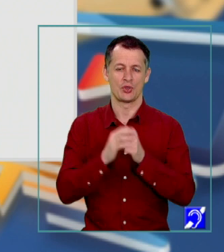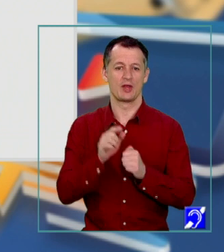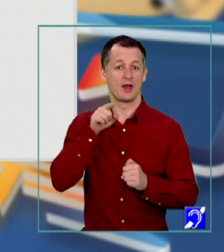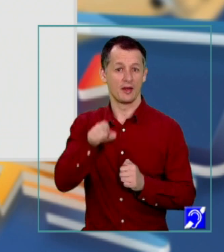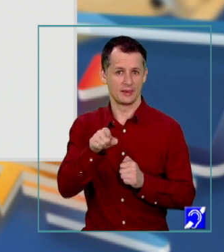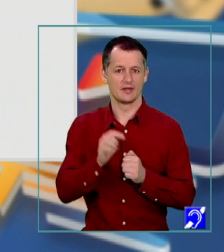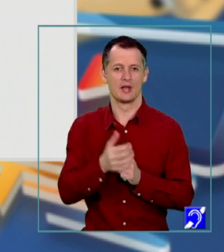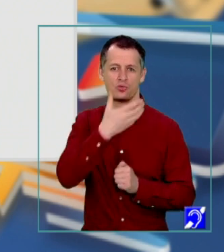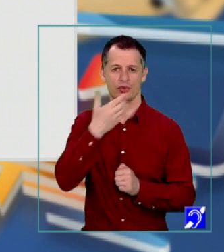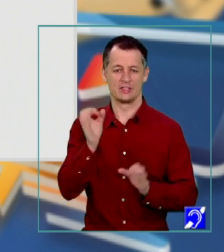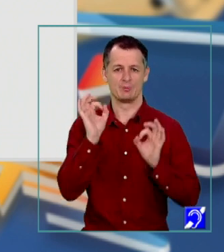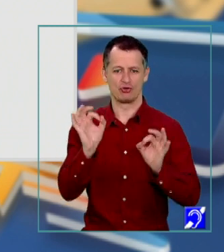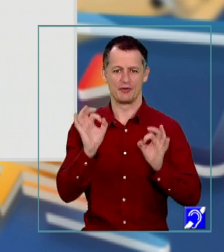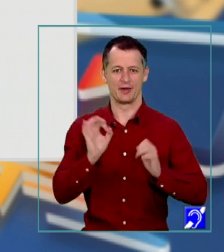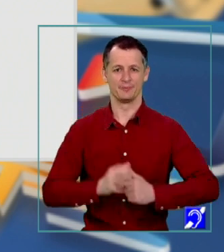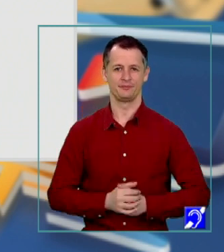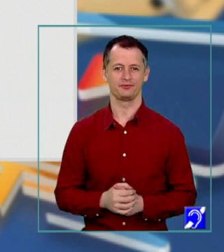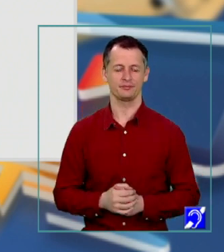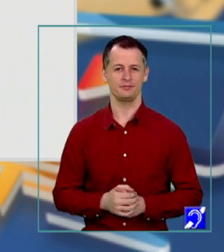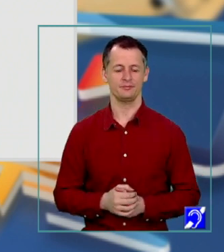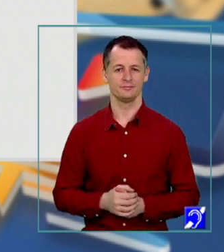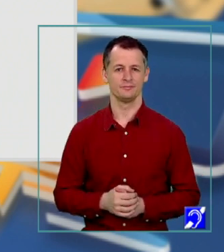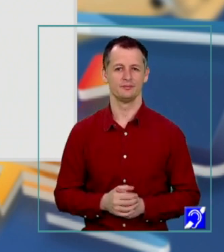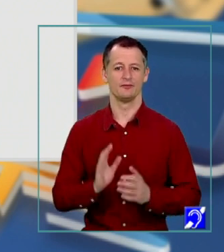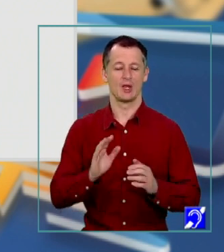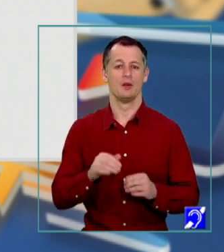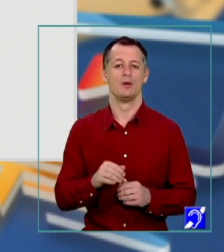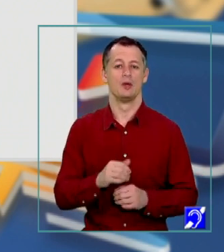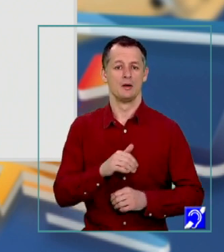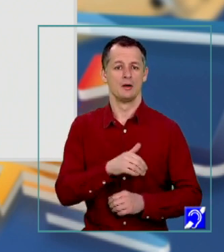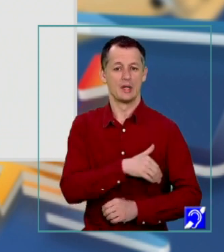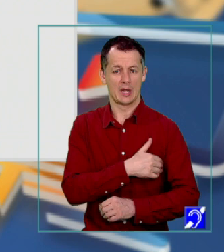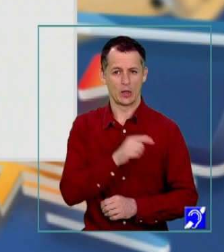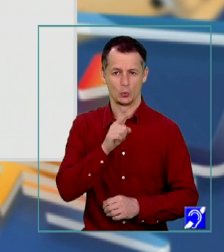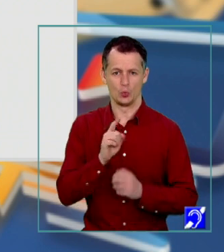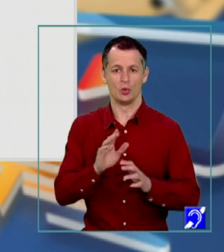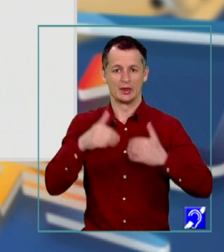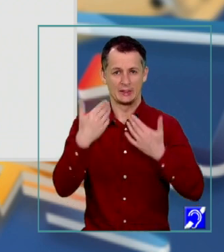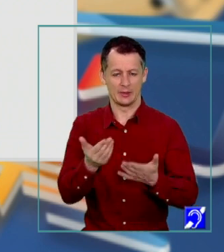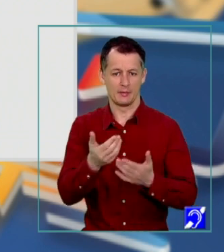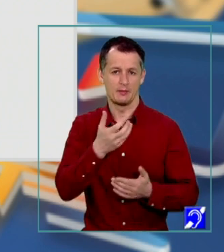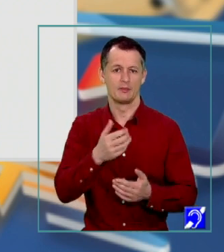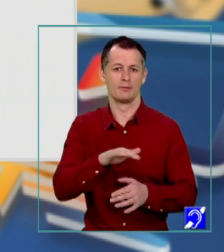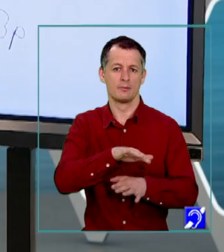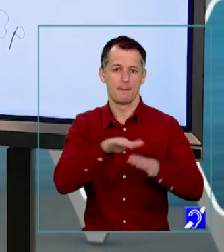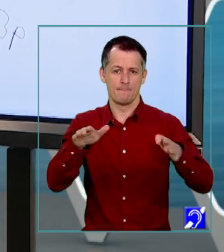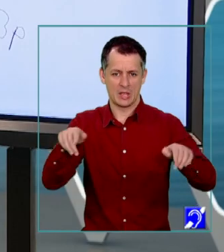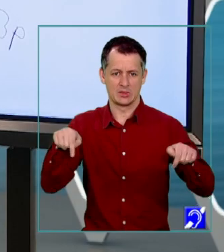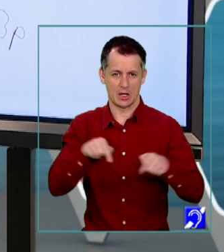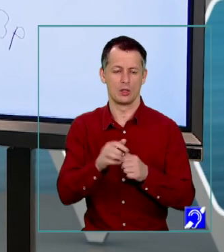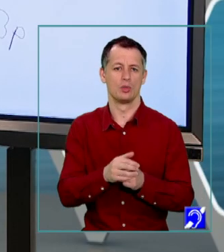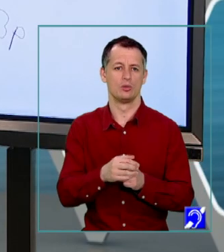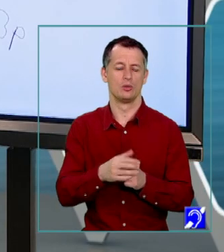căldură specifică, gradul de specificitate îl dă masa corpului, nu? Două corpuri de mase